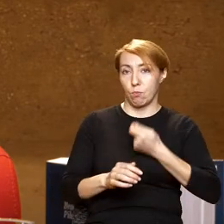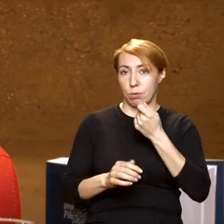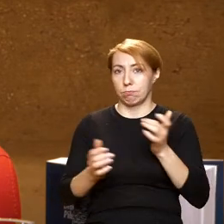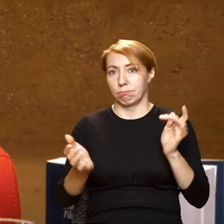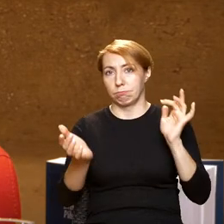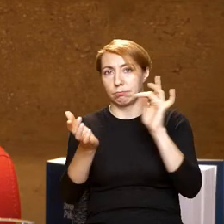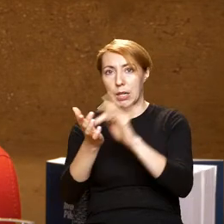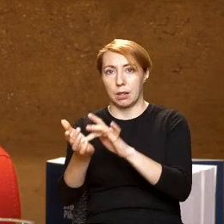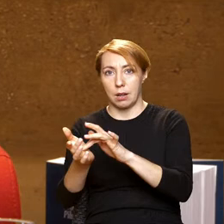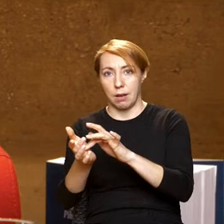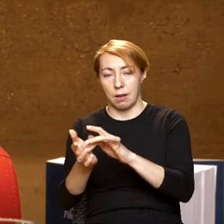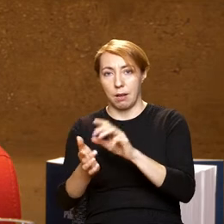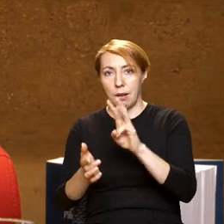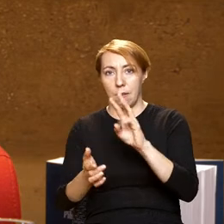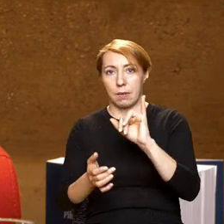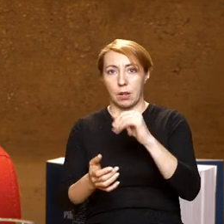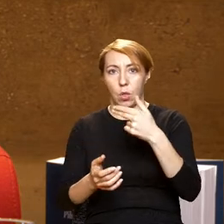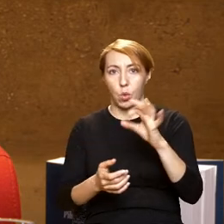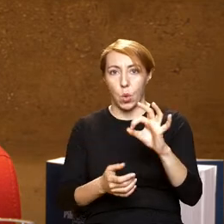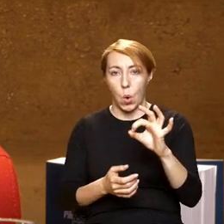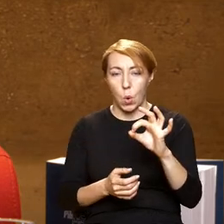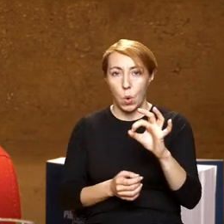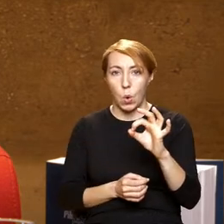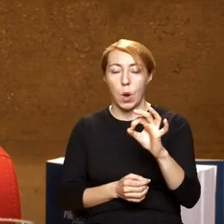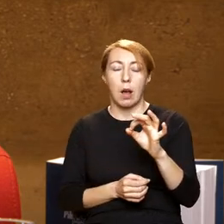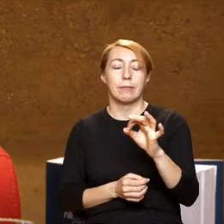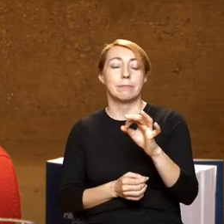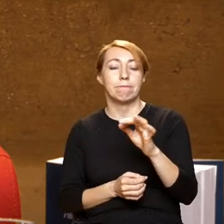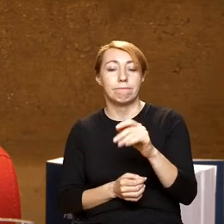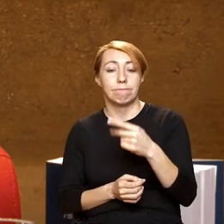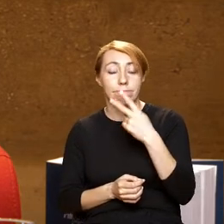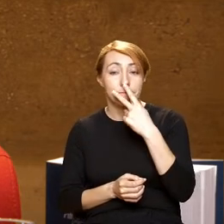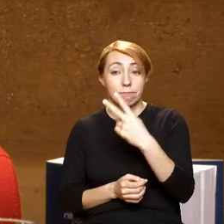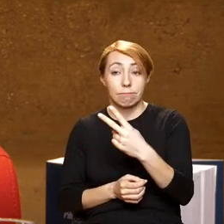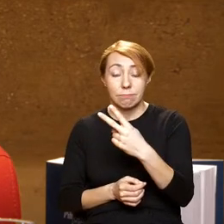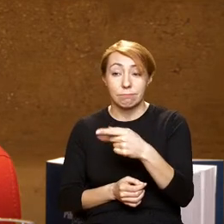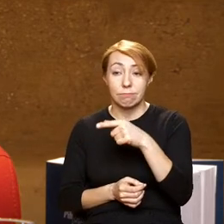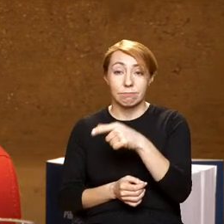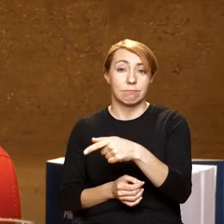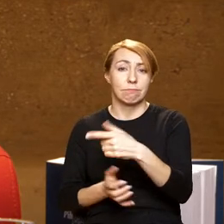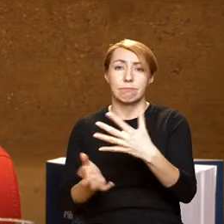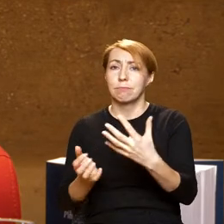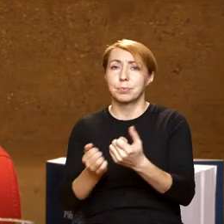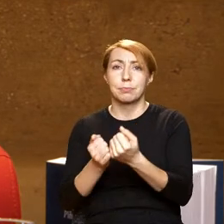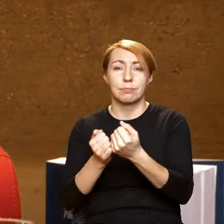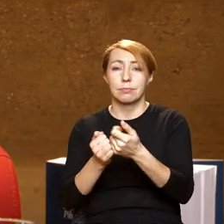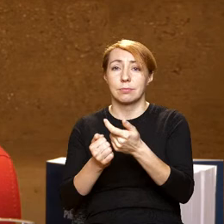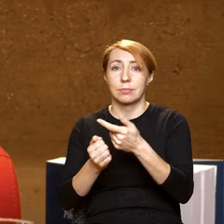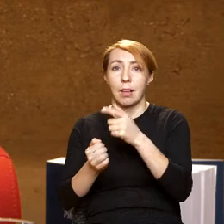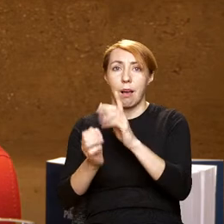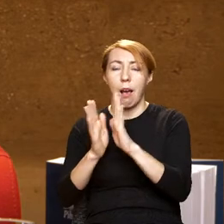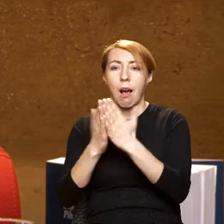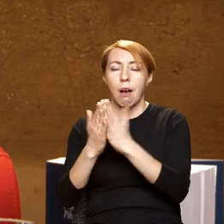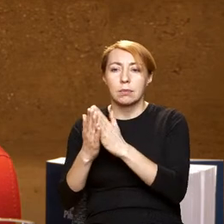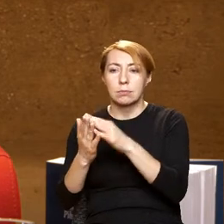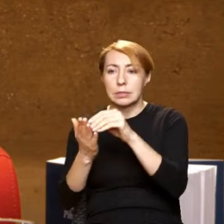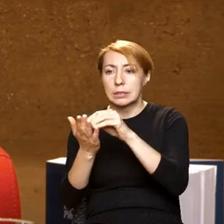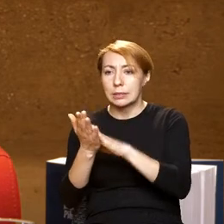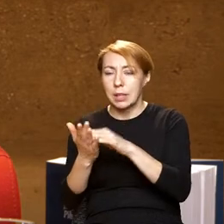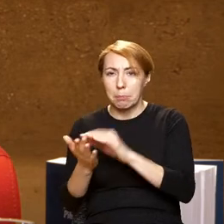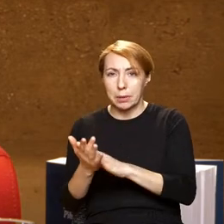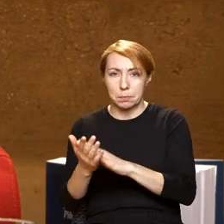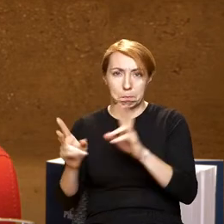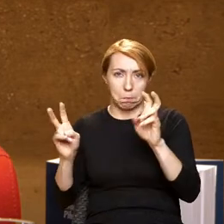Wilna i zobaczyłam, że to, co tam figuruje w tych kartotekach jako zapiski